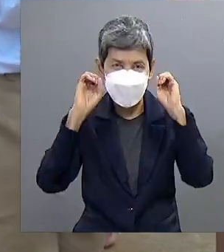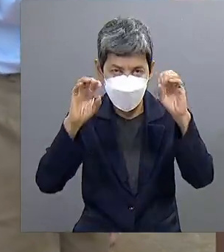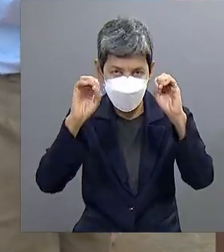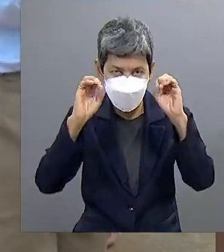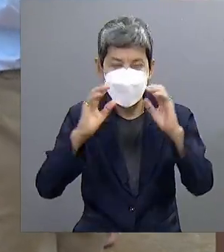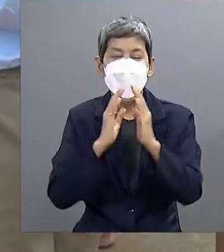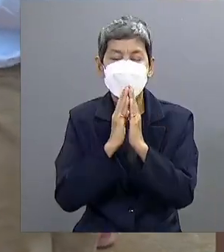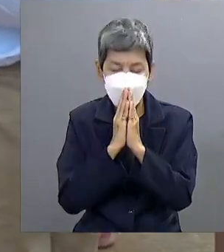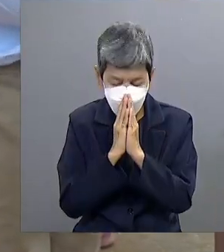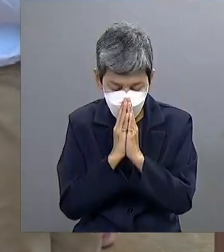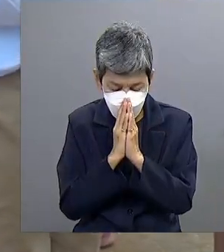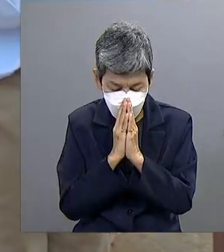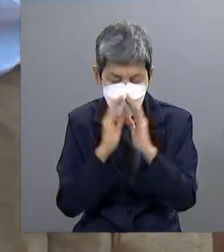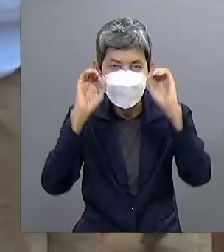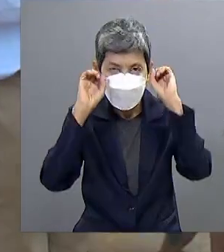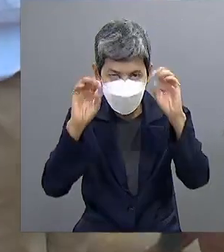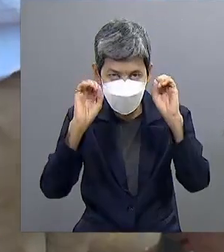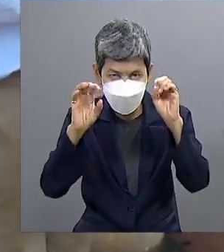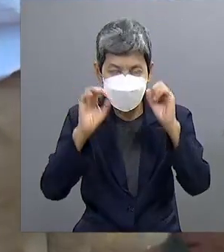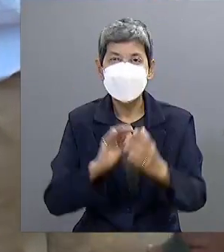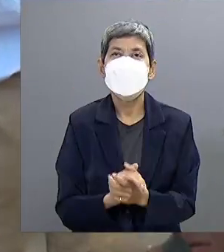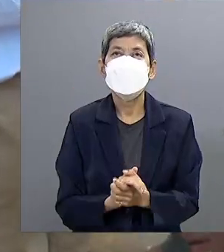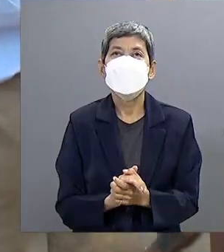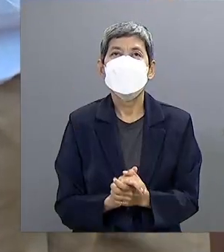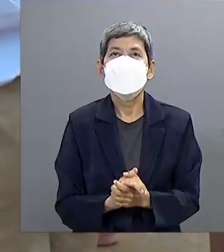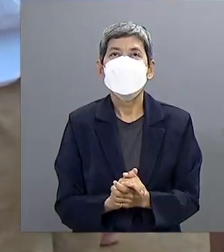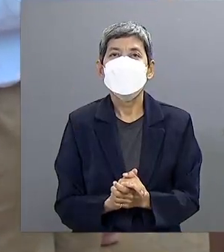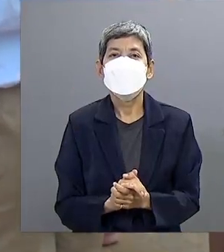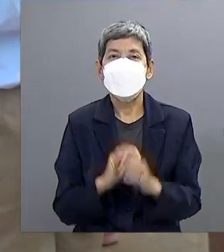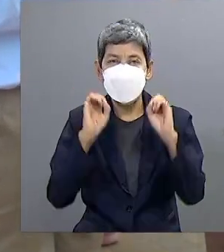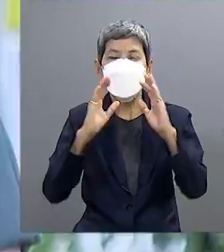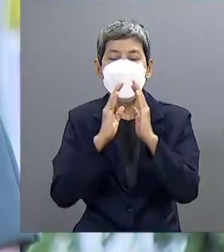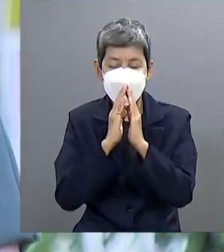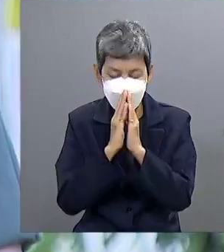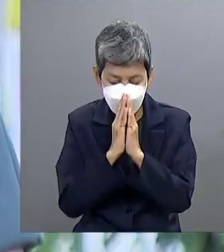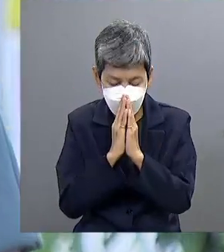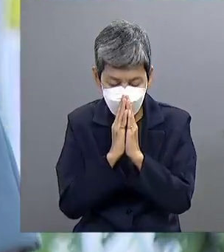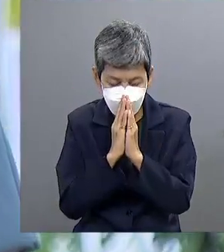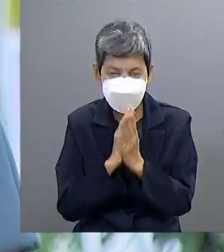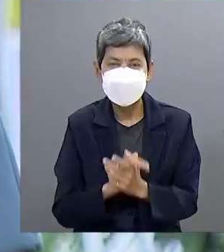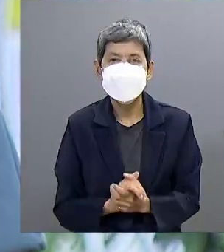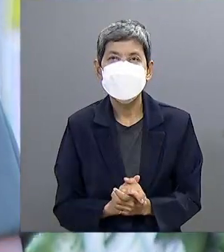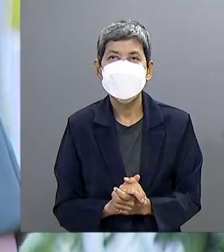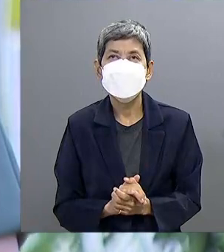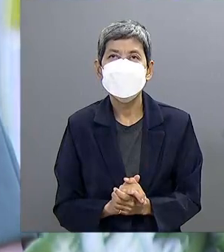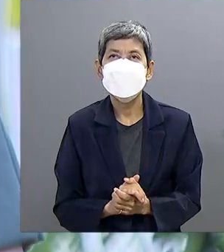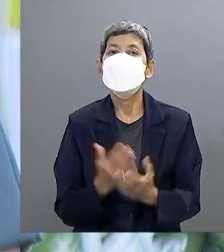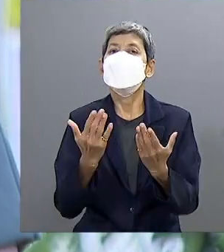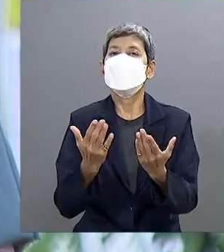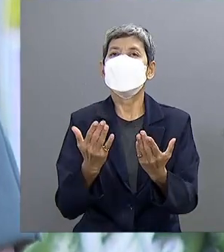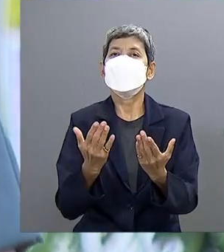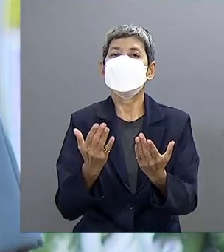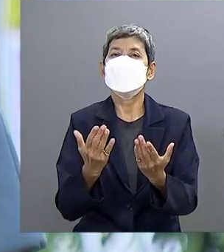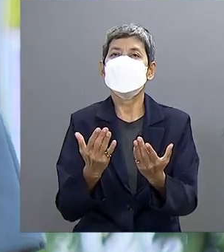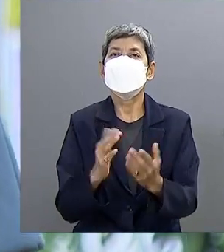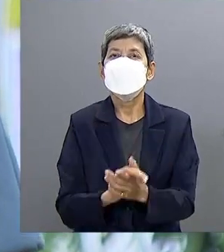ณครับคุณครู ขอบคุณค่ะคุณครู เดิน8ชั่วโมง